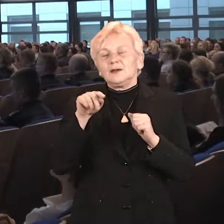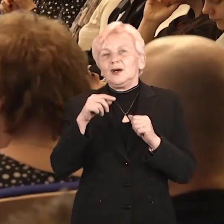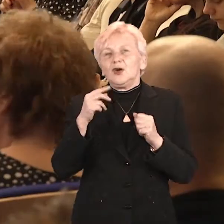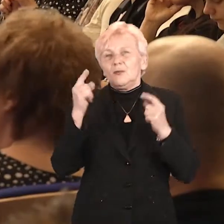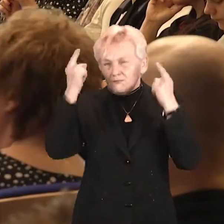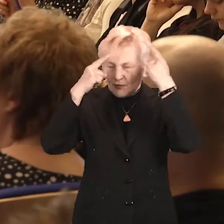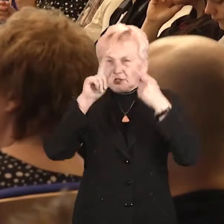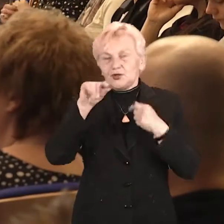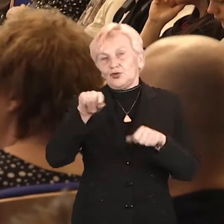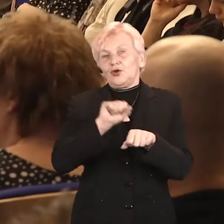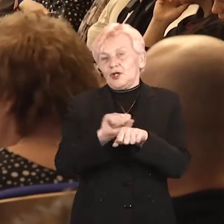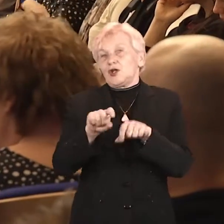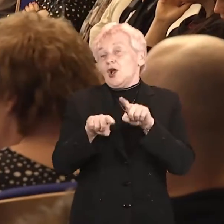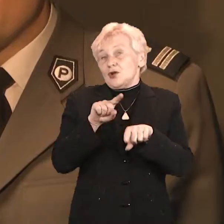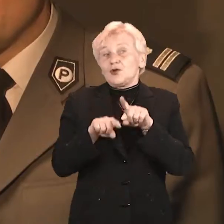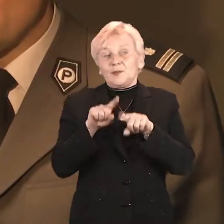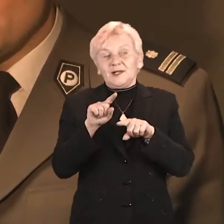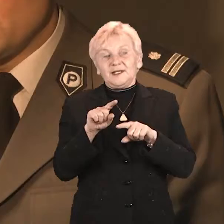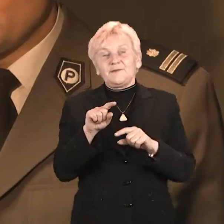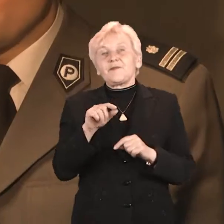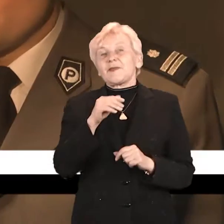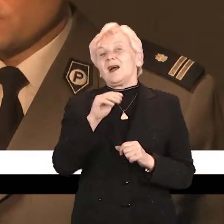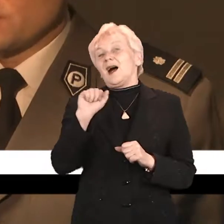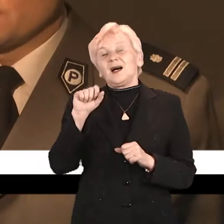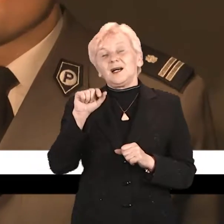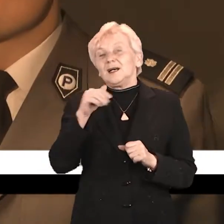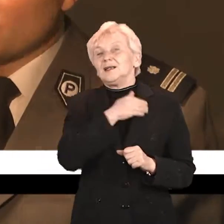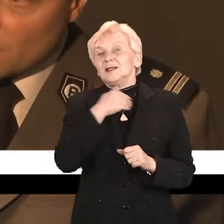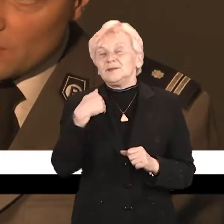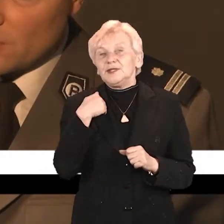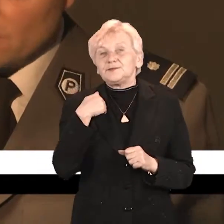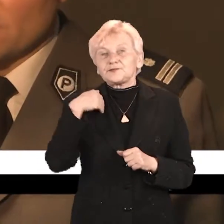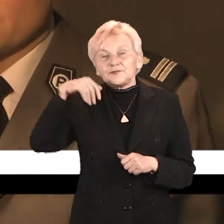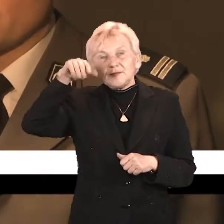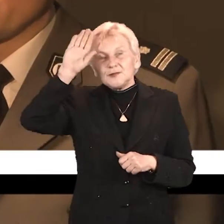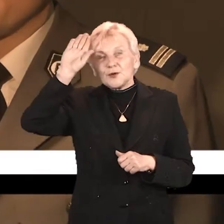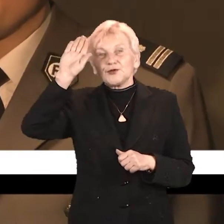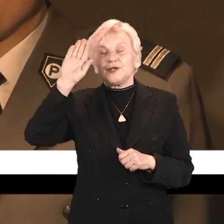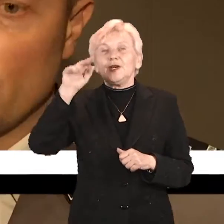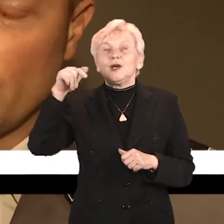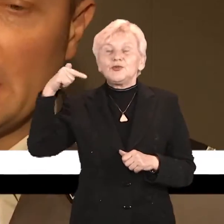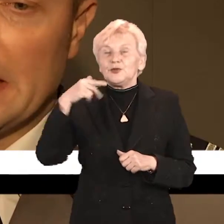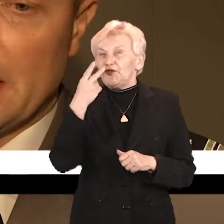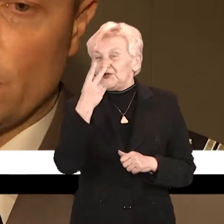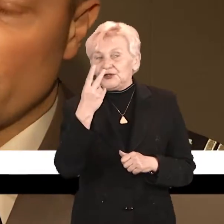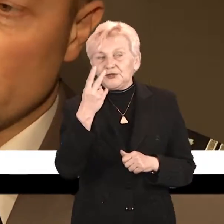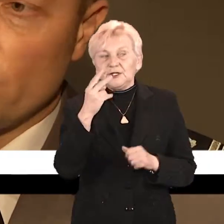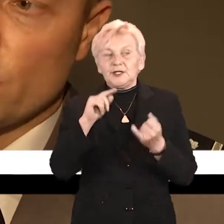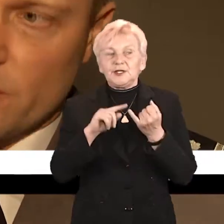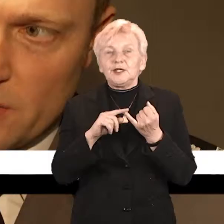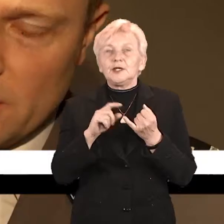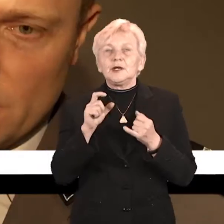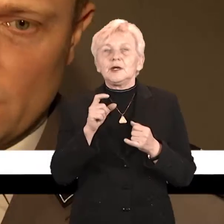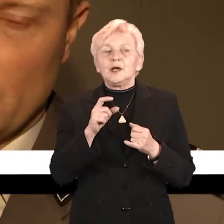ważna jest właściwa postawa dorosłych. My dorośli powinniśmy przede wszystkim zgłaszać te wszystkie zachowania, które mogą doprowadzić